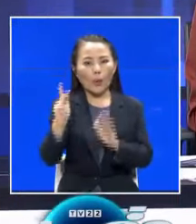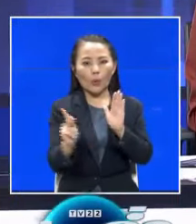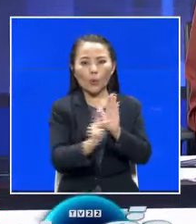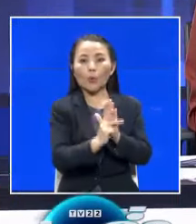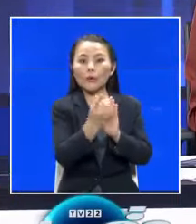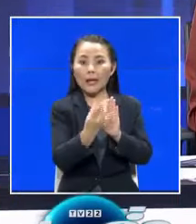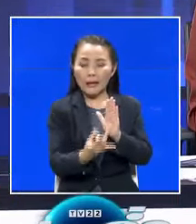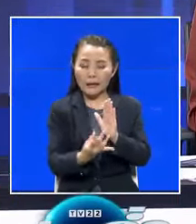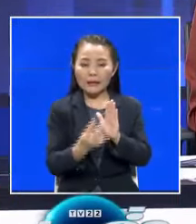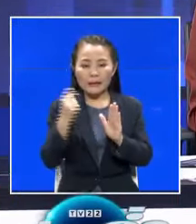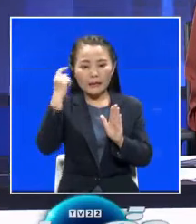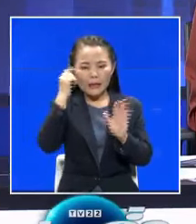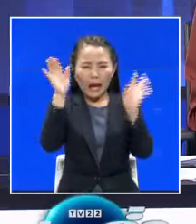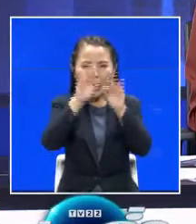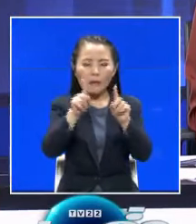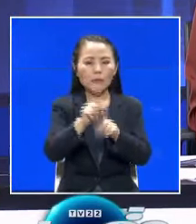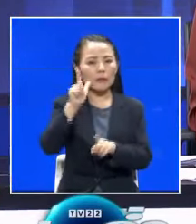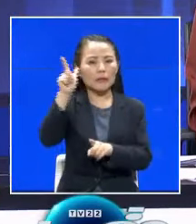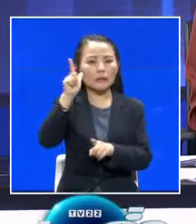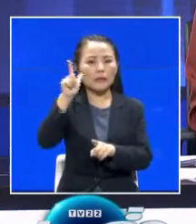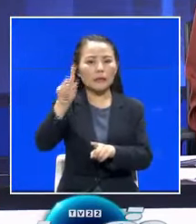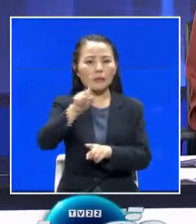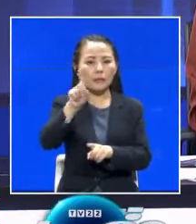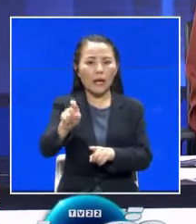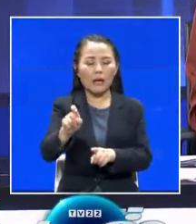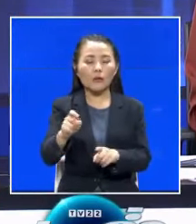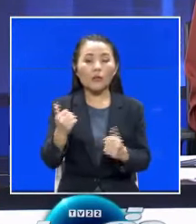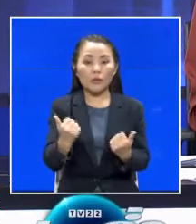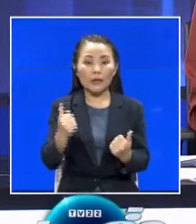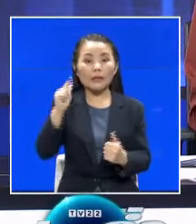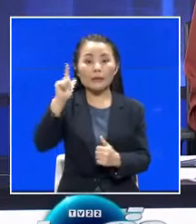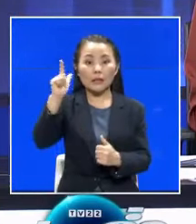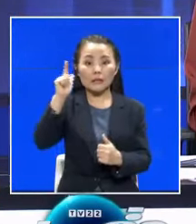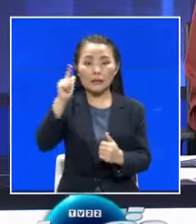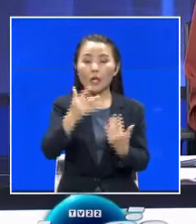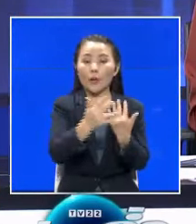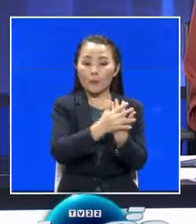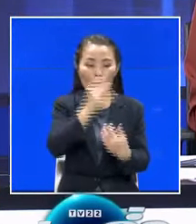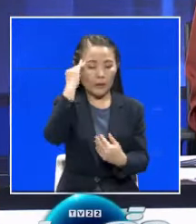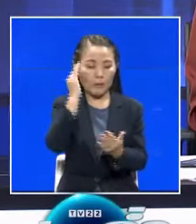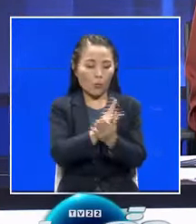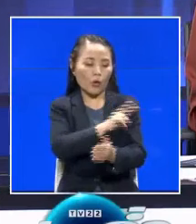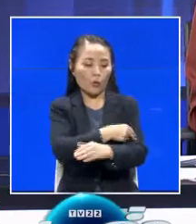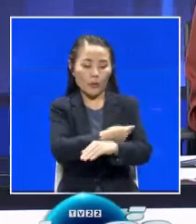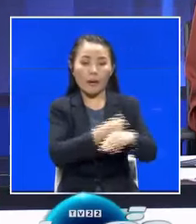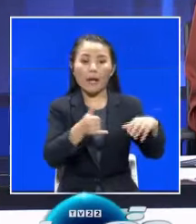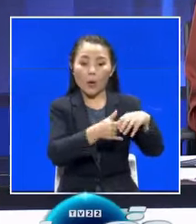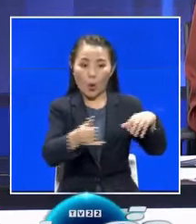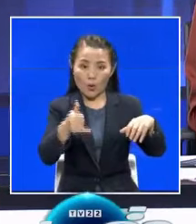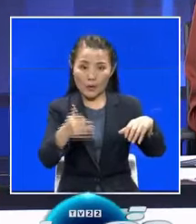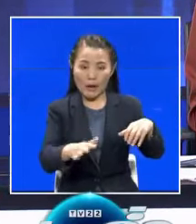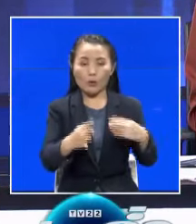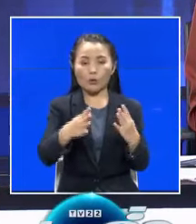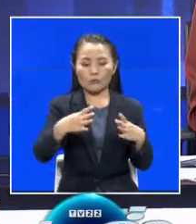ที่ดีลลับเดียวกับคุณทักษิณหรือไม่แล้วก็เป็นไปได้ว่าตอนนี้คุณทักษิณเนี่ยออกจากโรงพยาบาลตำรวจละได้พักโทษ